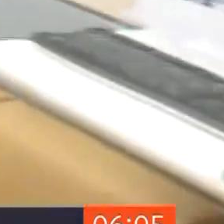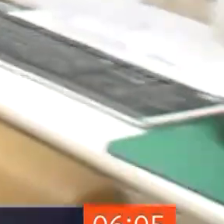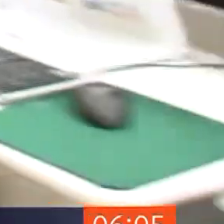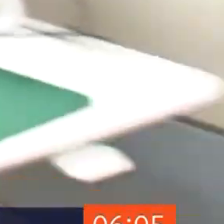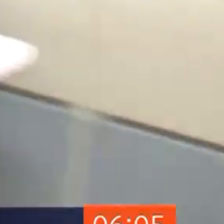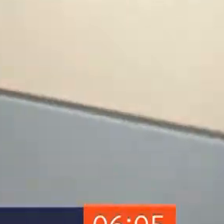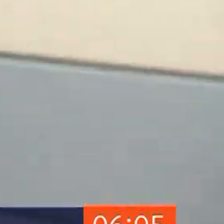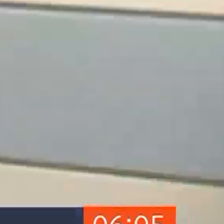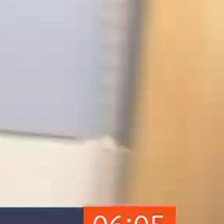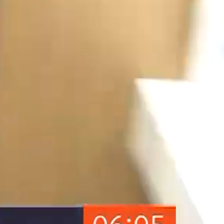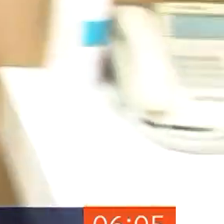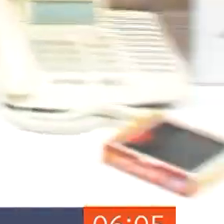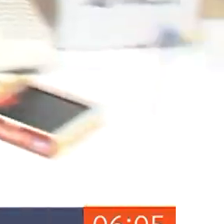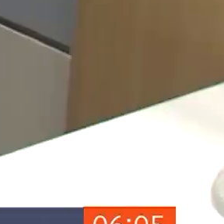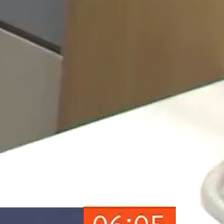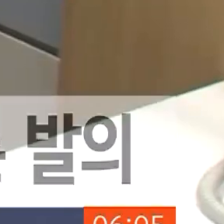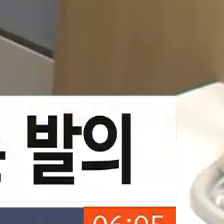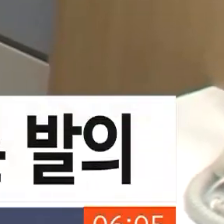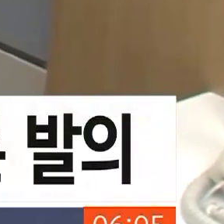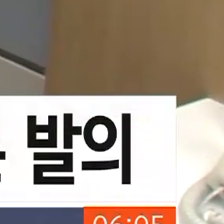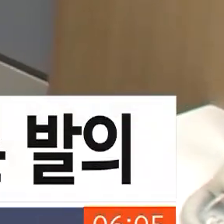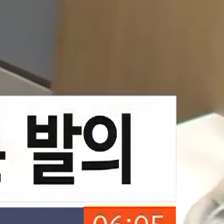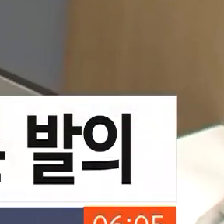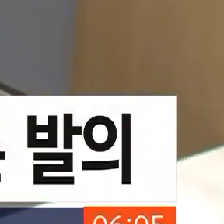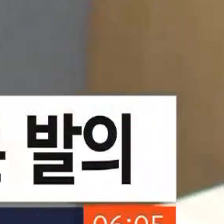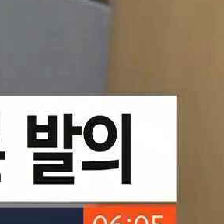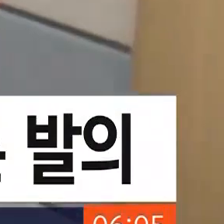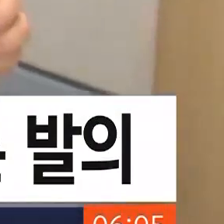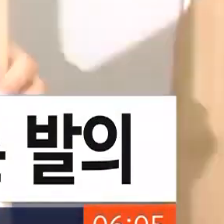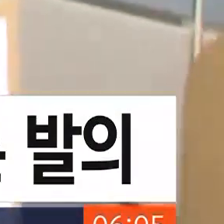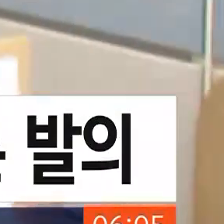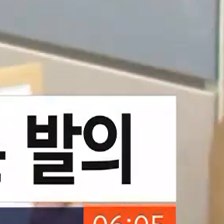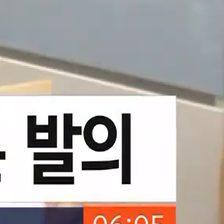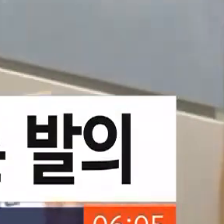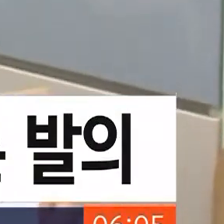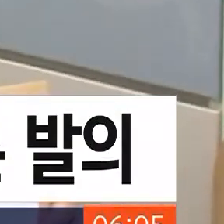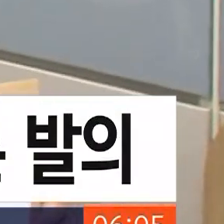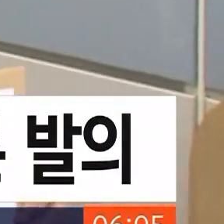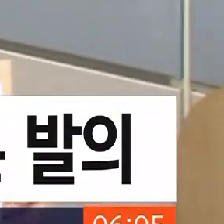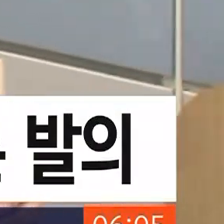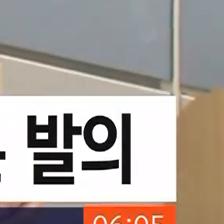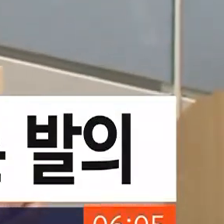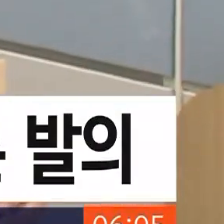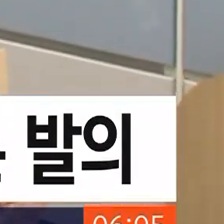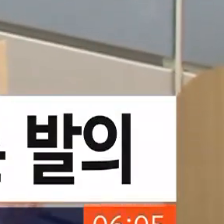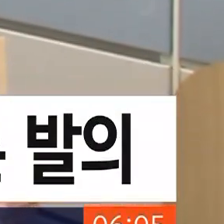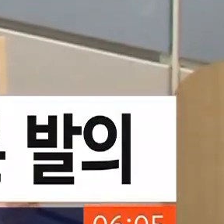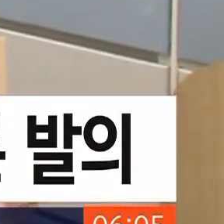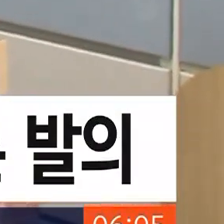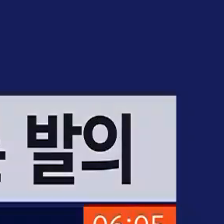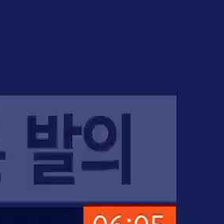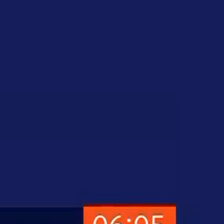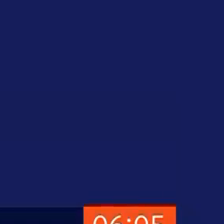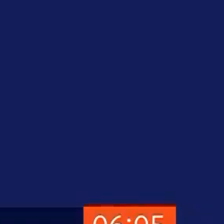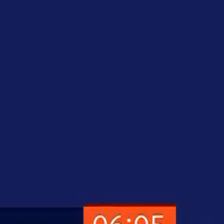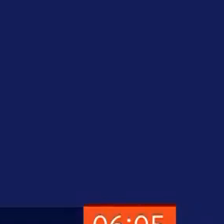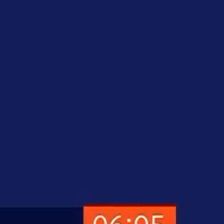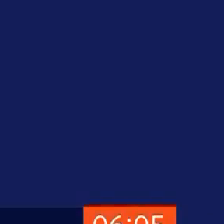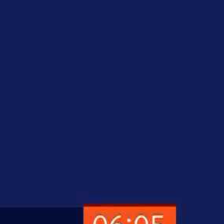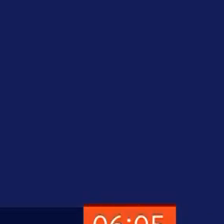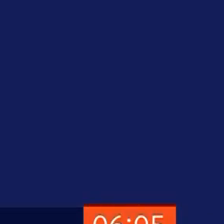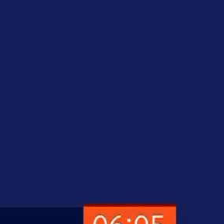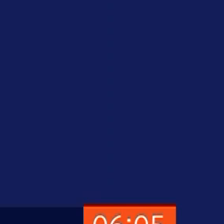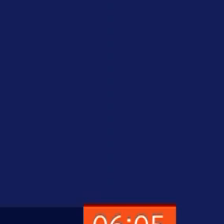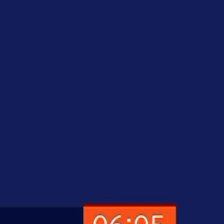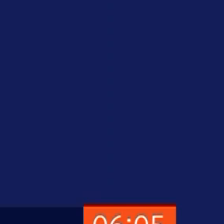민주당이 발의한 검찰청법과 형사소송법 개정안에는 소속 의원 172명 전원이 이름을 올렸습니다. 개정안은